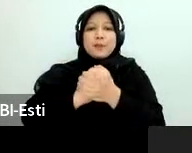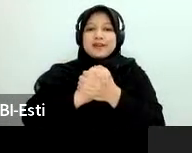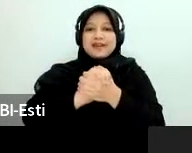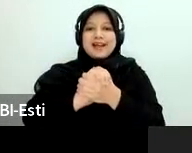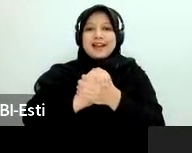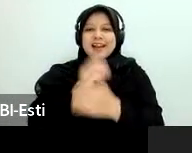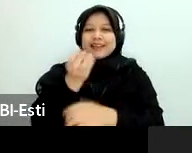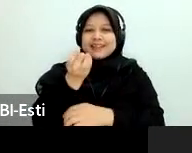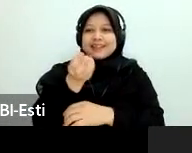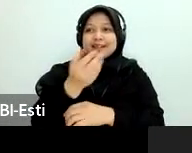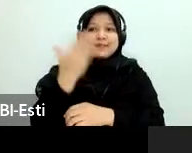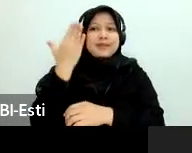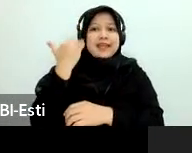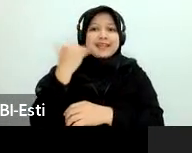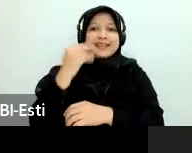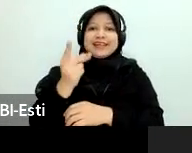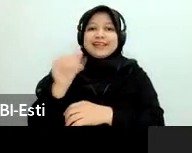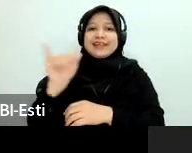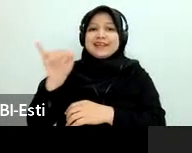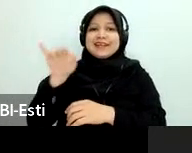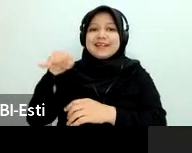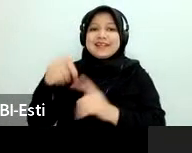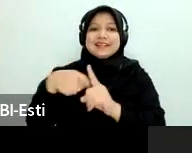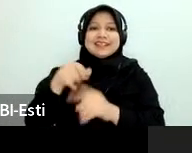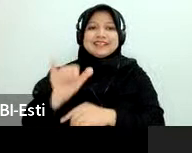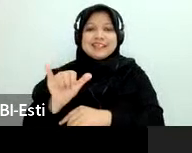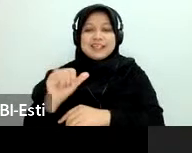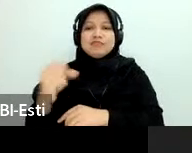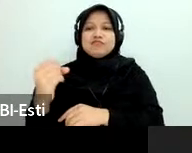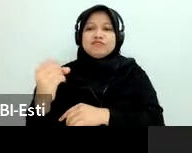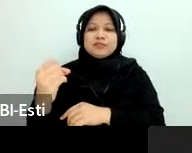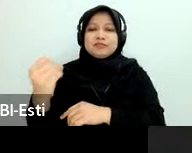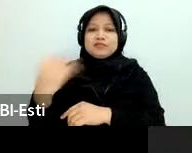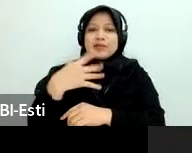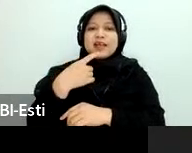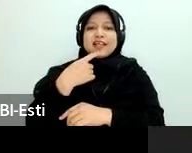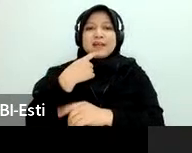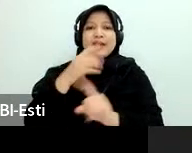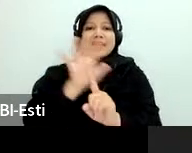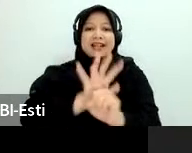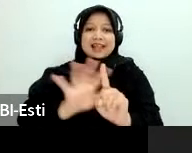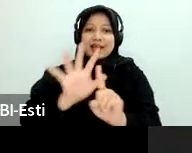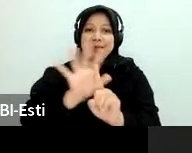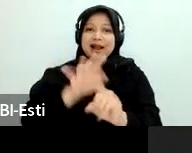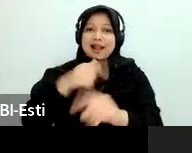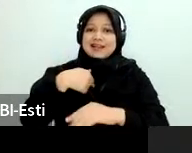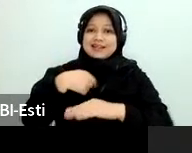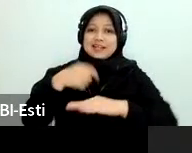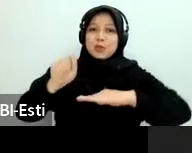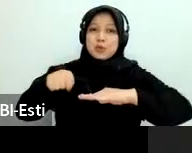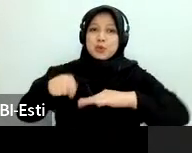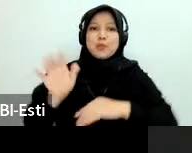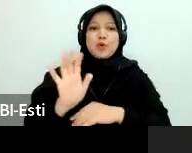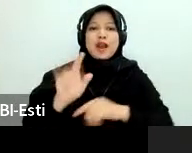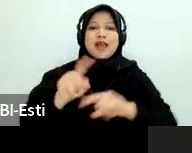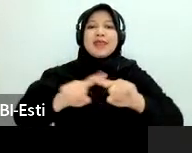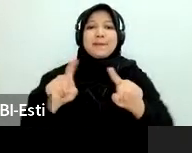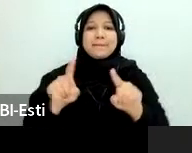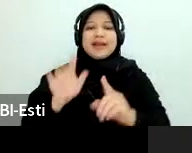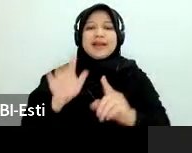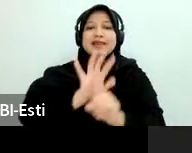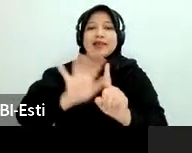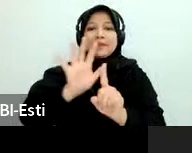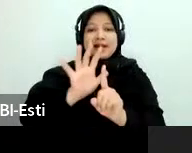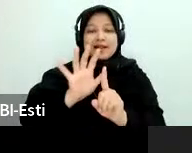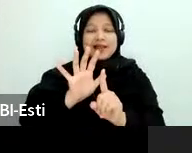meski juga sudah menyampaikan bahwa al-attar belakang saya tidak dari ilmu hukum tetapi dari ilmu bahasa khususnya